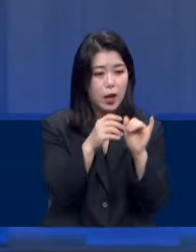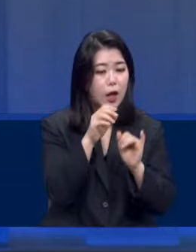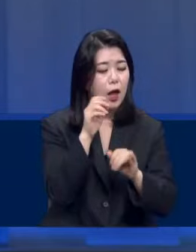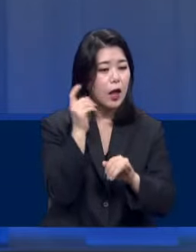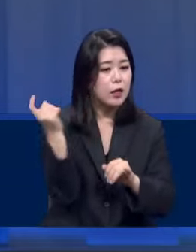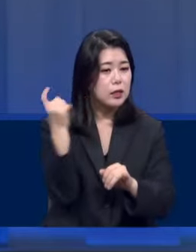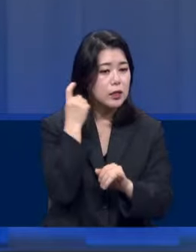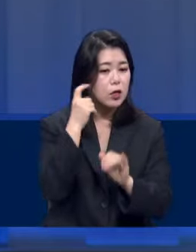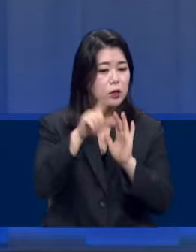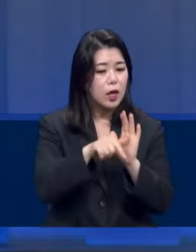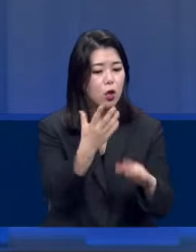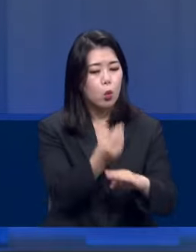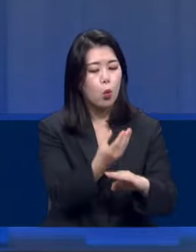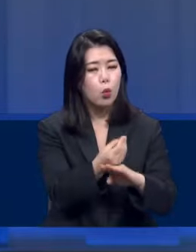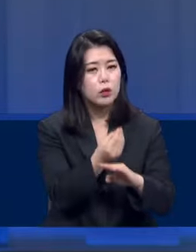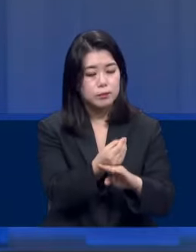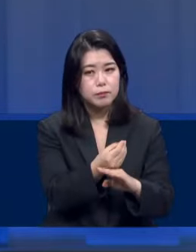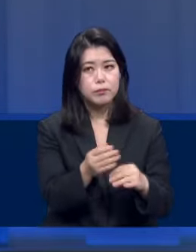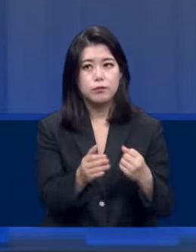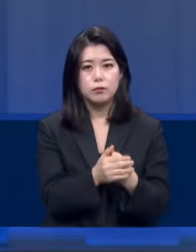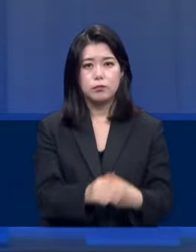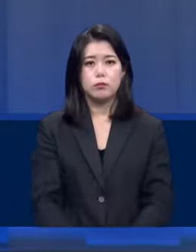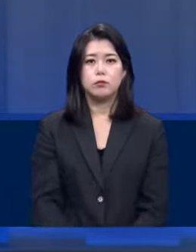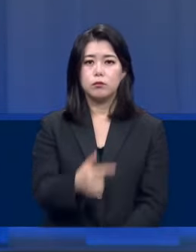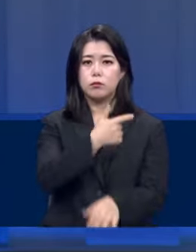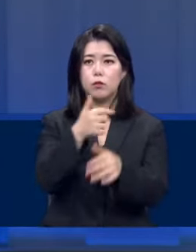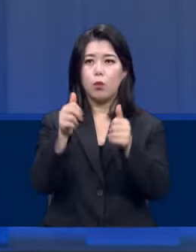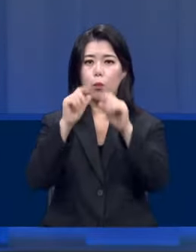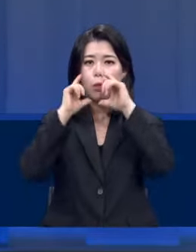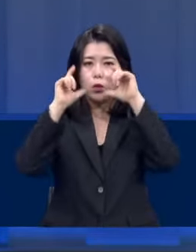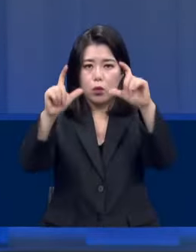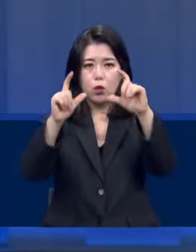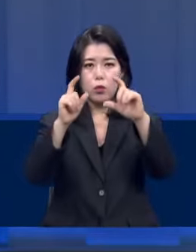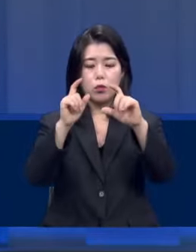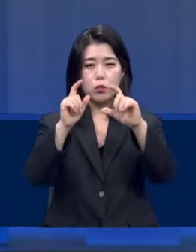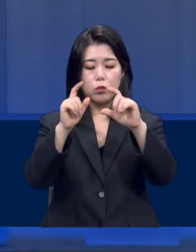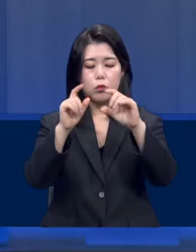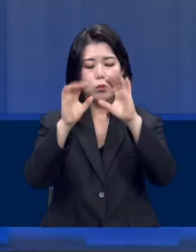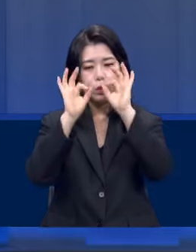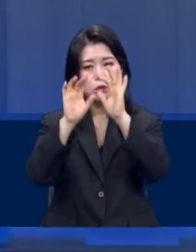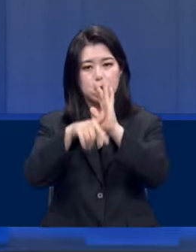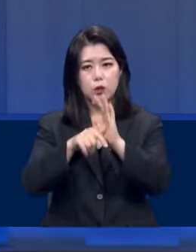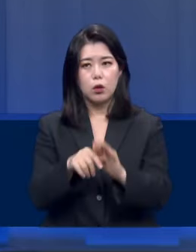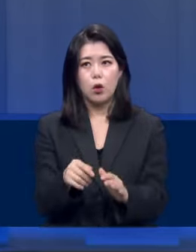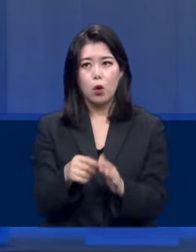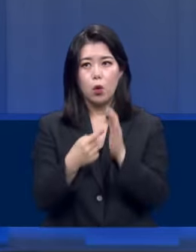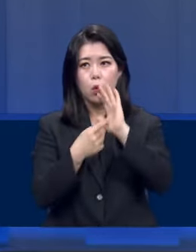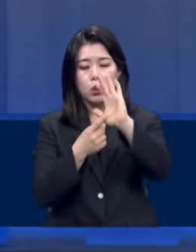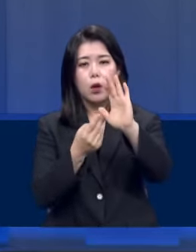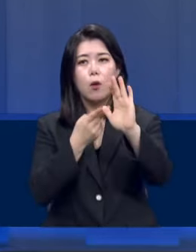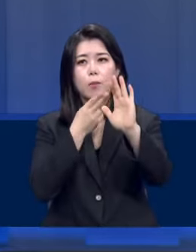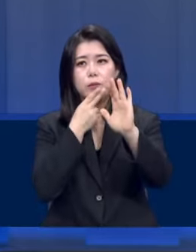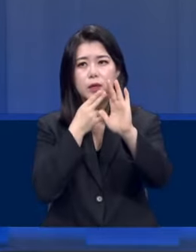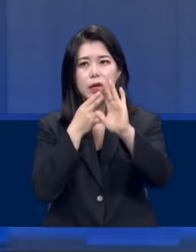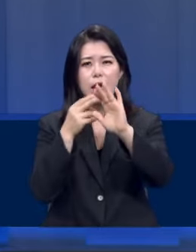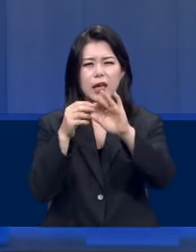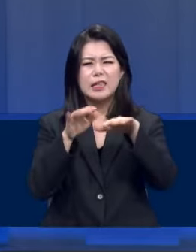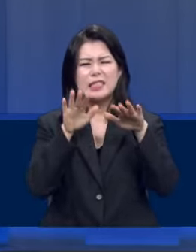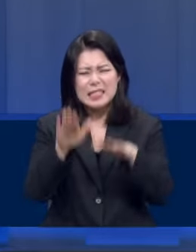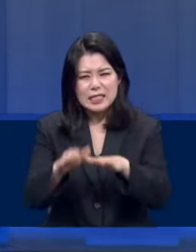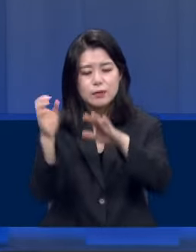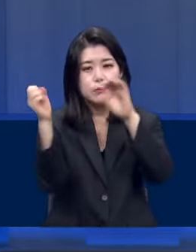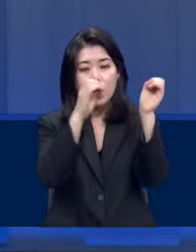대화였지만 것이기 때문에 사실 대법원 판결의 취지에 따르자면 사실 공개되지 아니한 타인 간의 실시간의 대화를